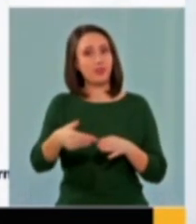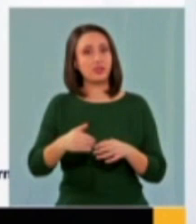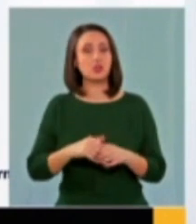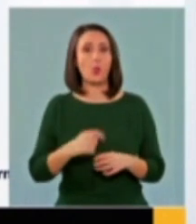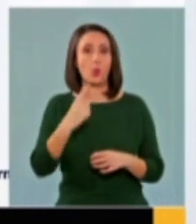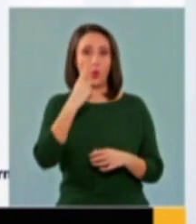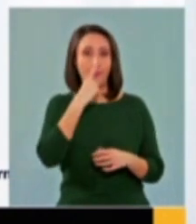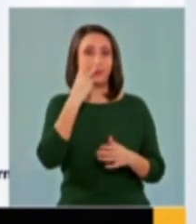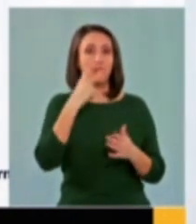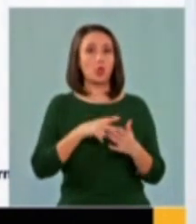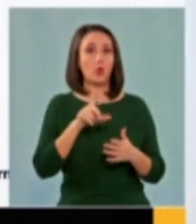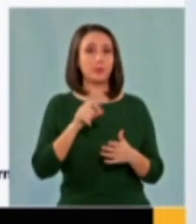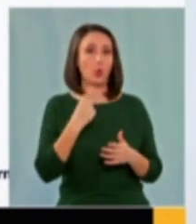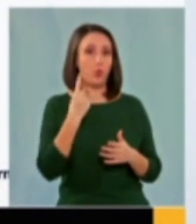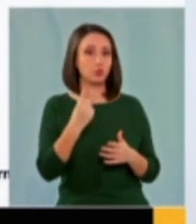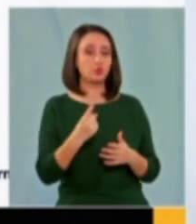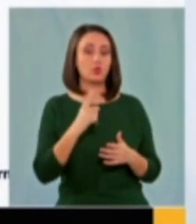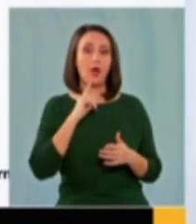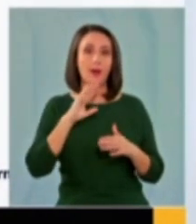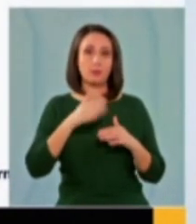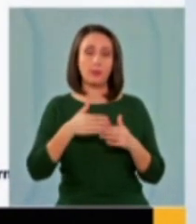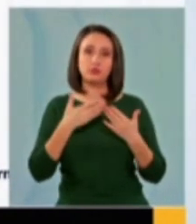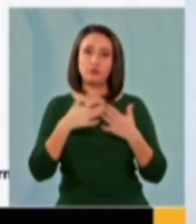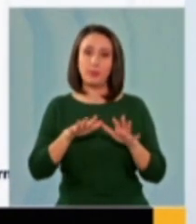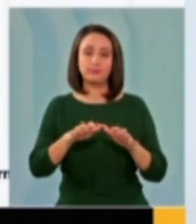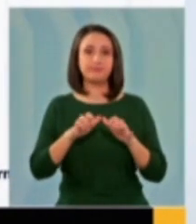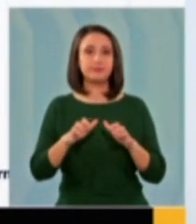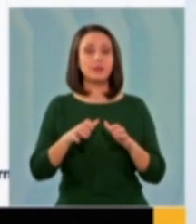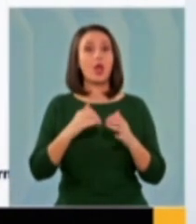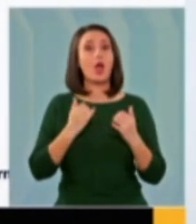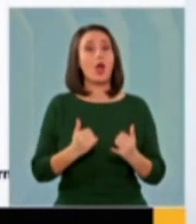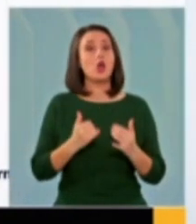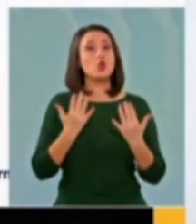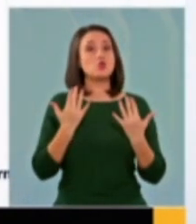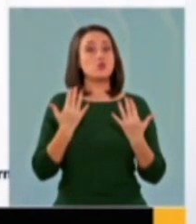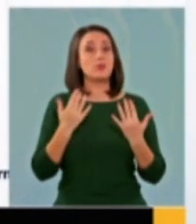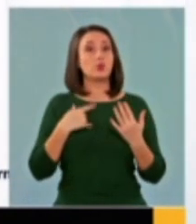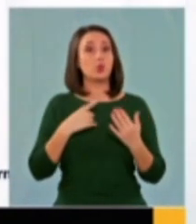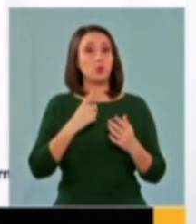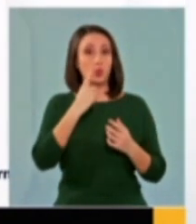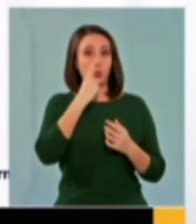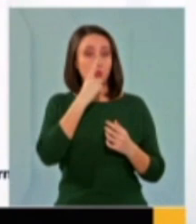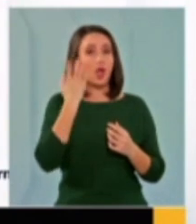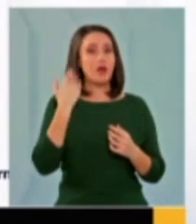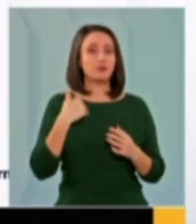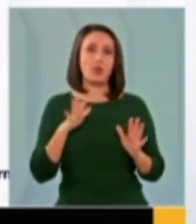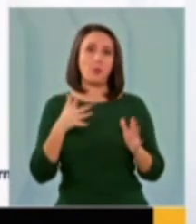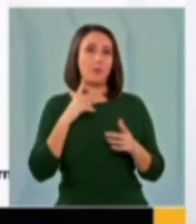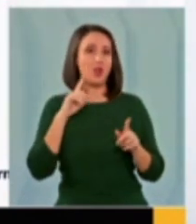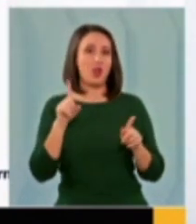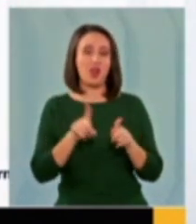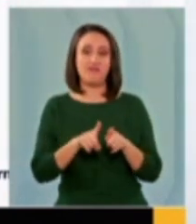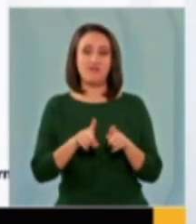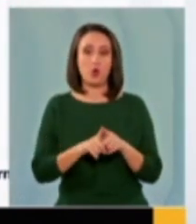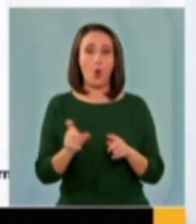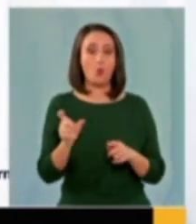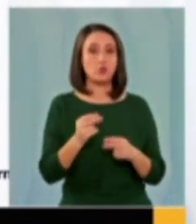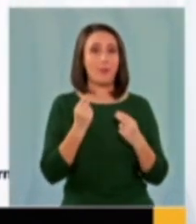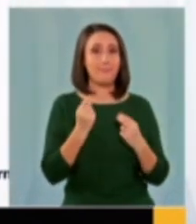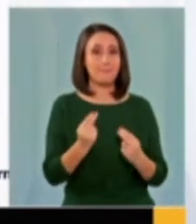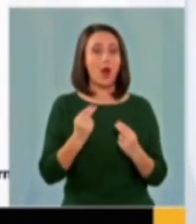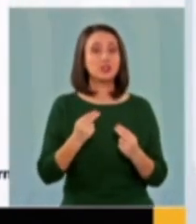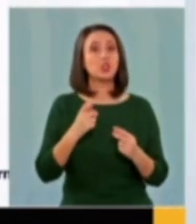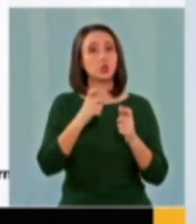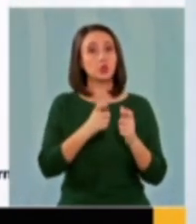în noiembrie 2021, în pragul izbucnirii crizei actuale, numărul efectivelor rusești era aproape identic. O bună parte a